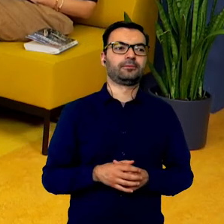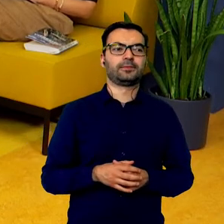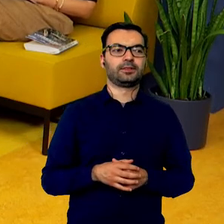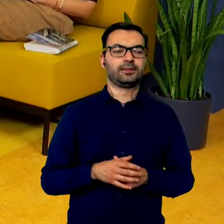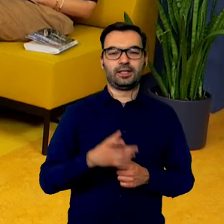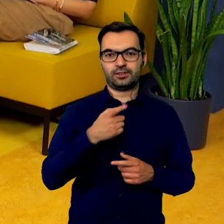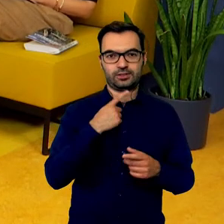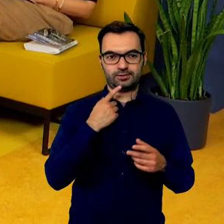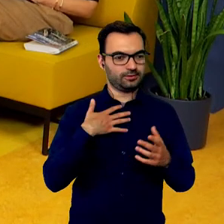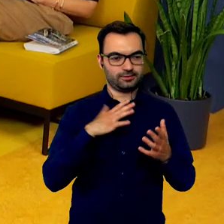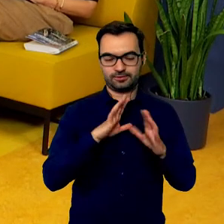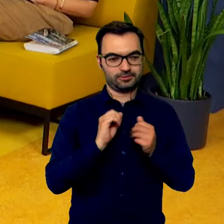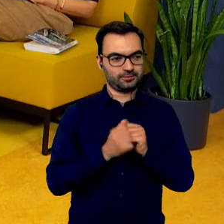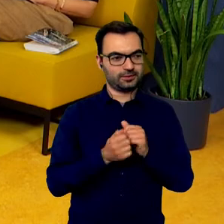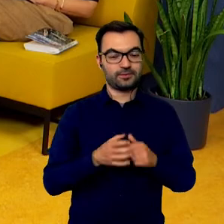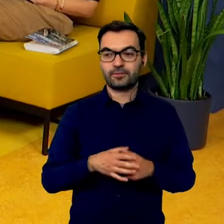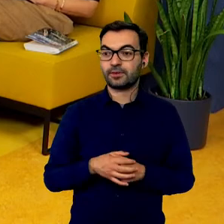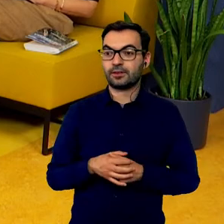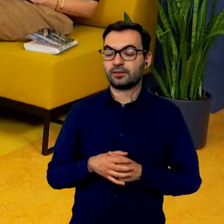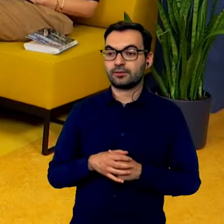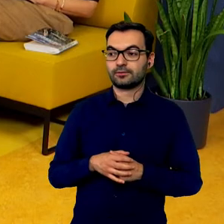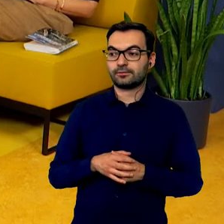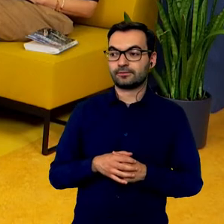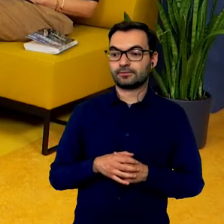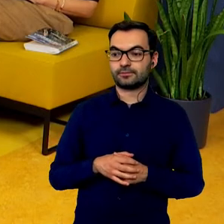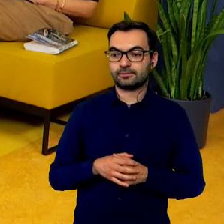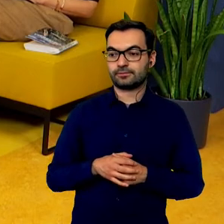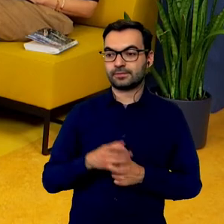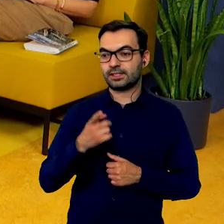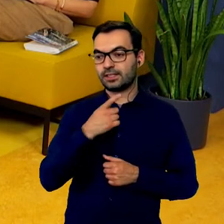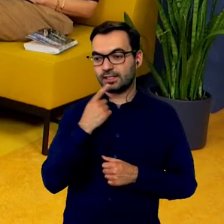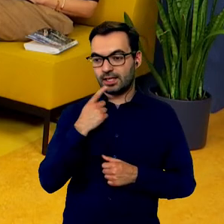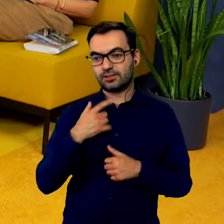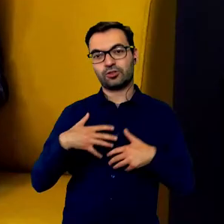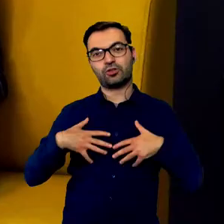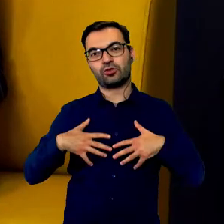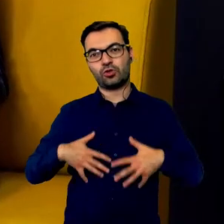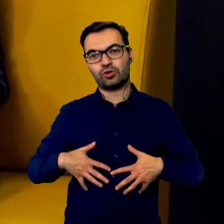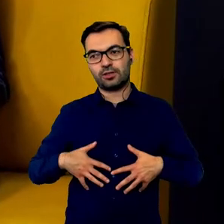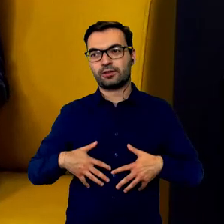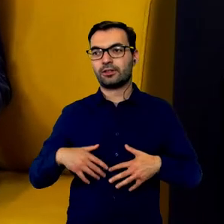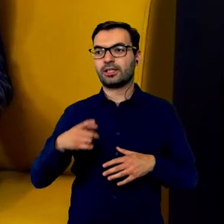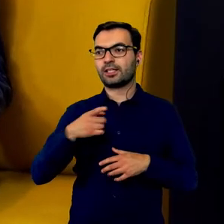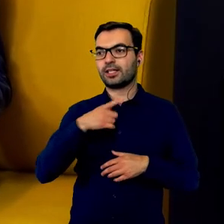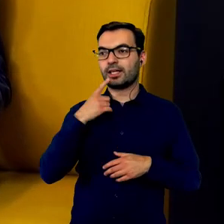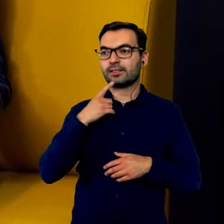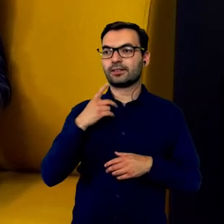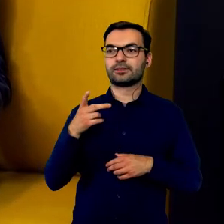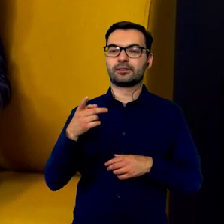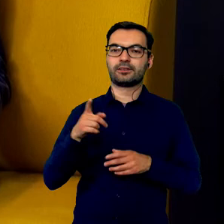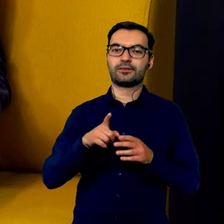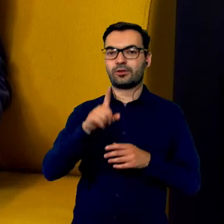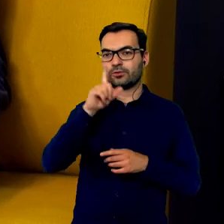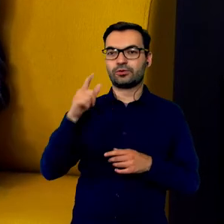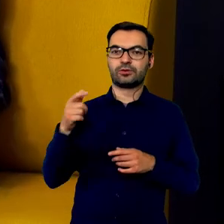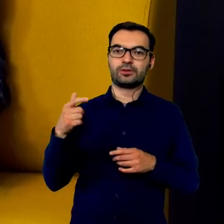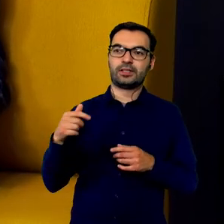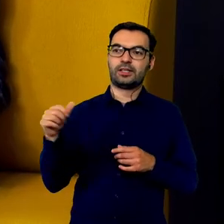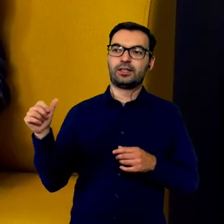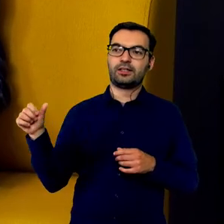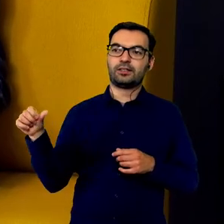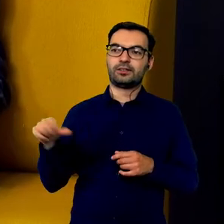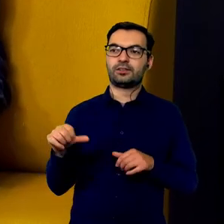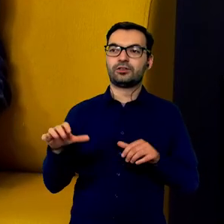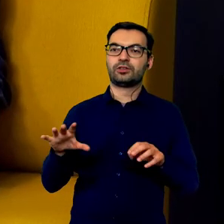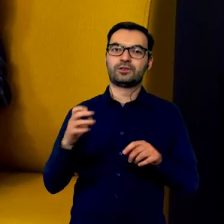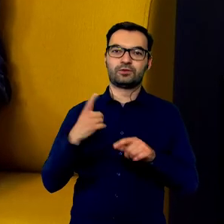Gombrowicza i szyk mi się poprzestawiał. Znaczy ja nie za bardzo, to język tożsamość to jest język ludzi urodzonych w latach 20.